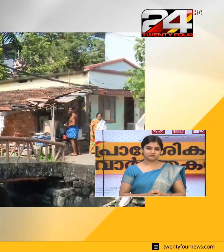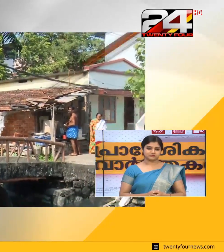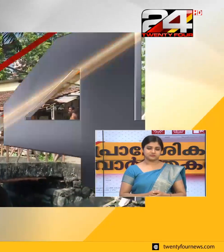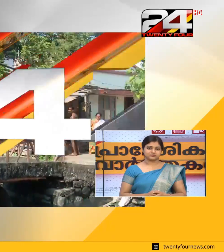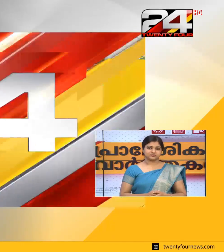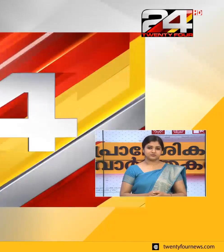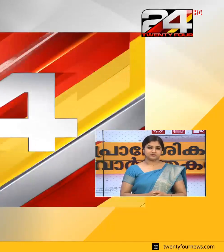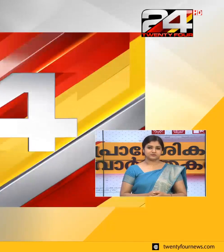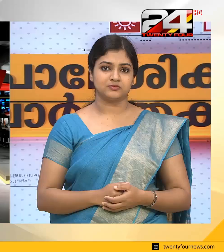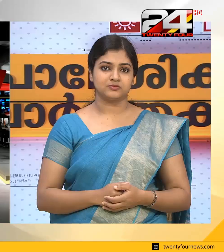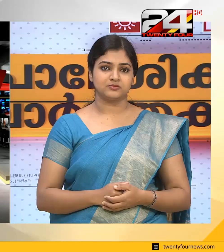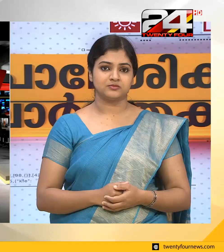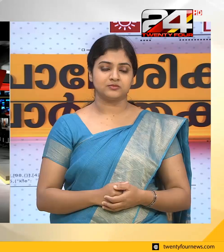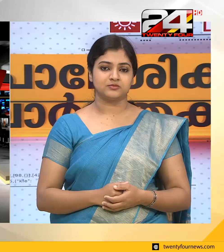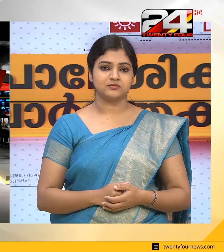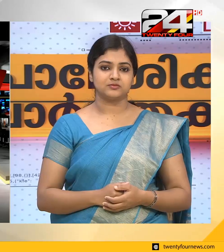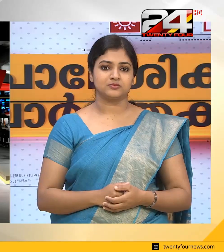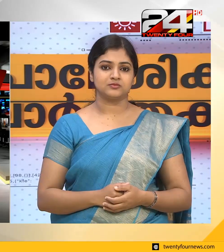കൊച്ചി.